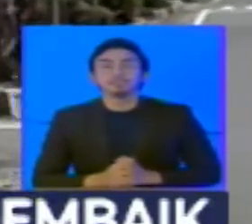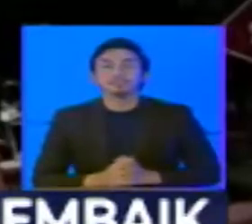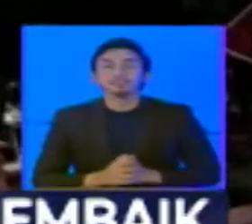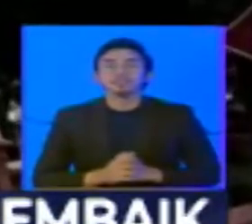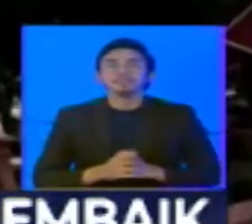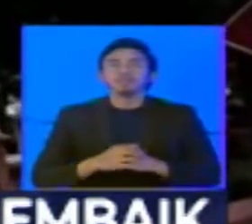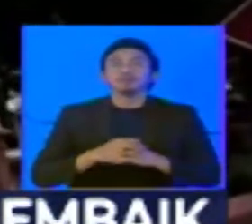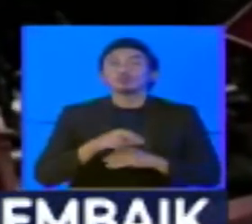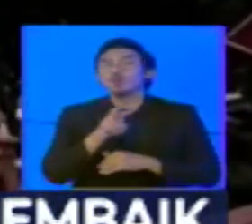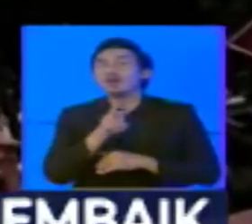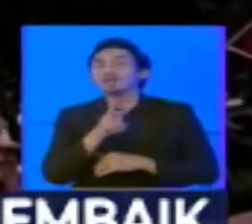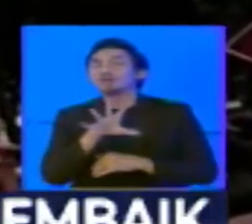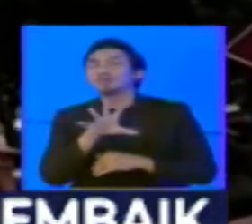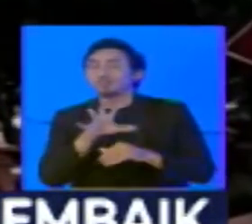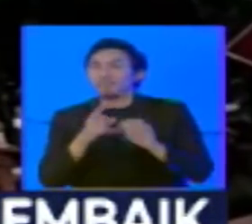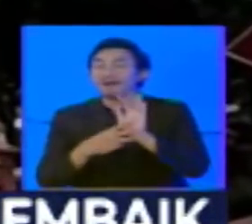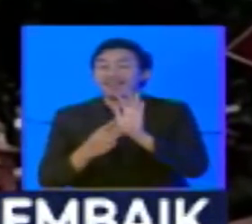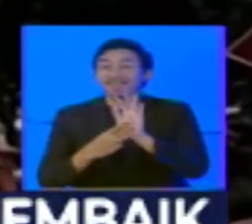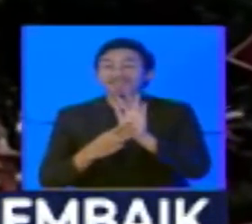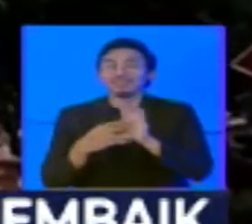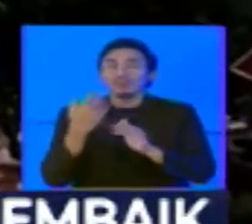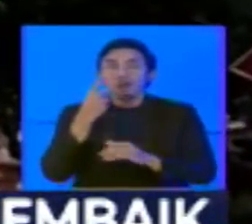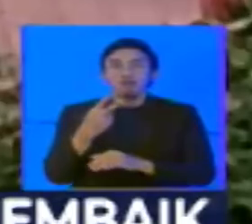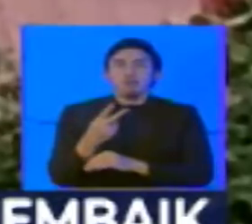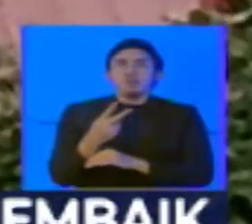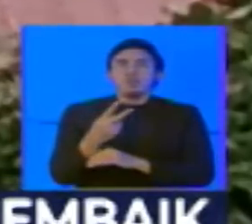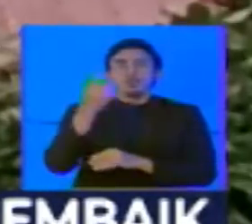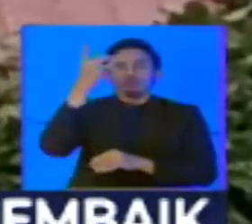baru diketahui, supir bus positif COVID-19.